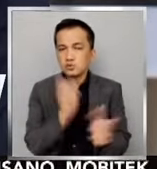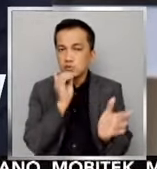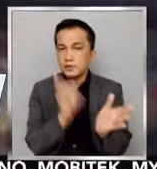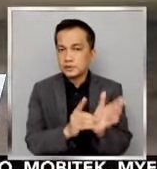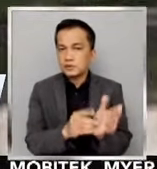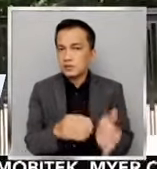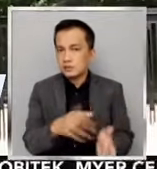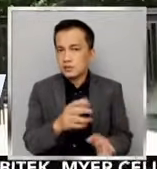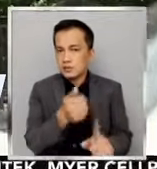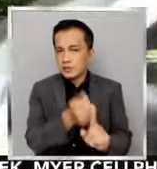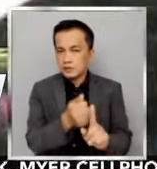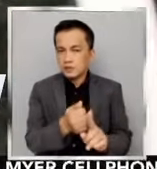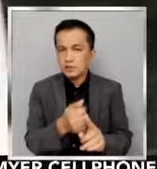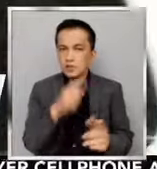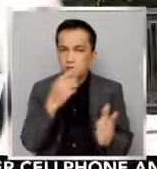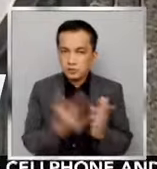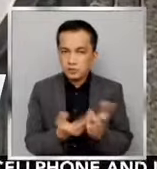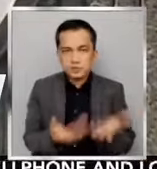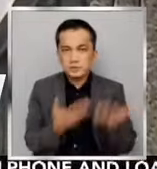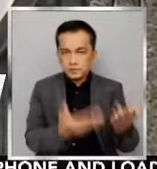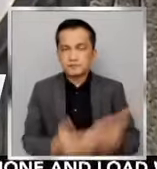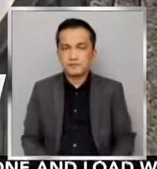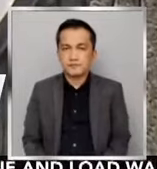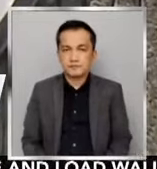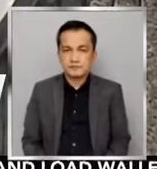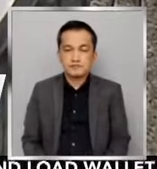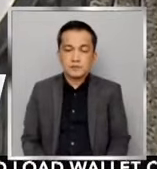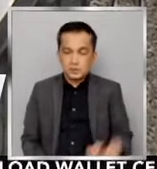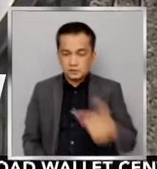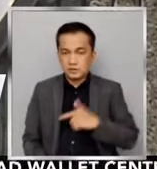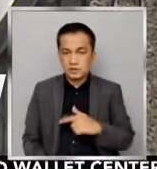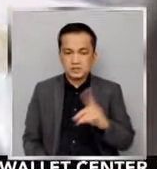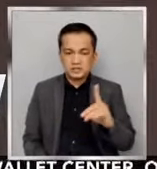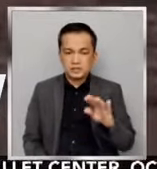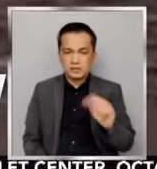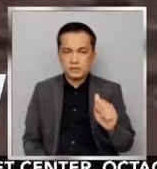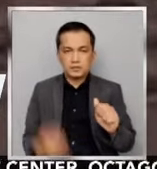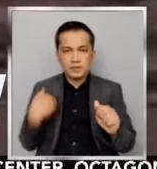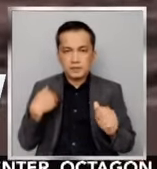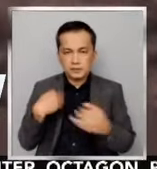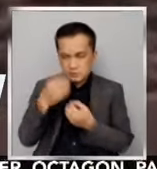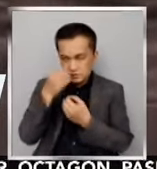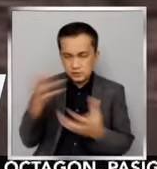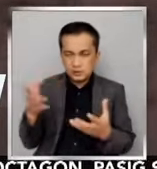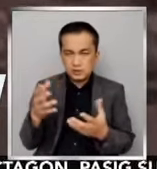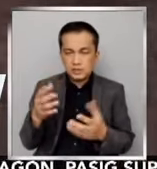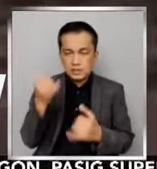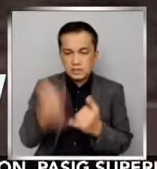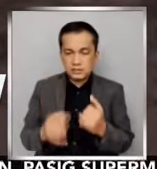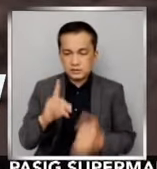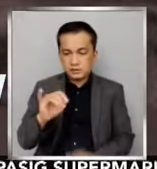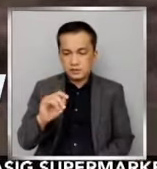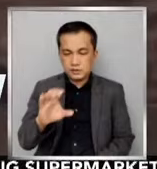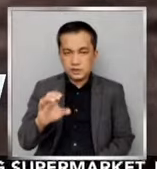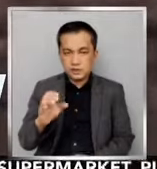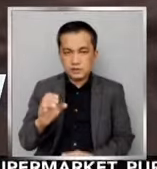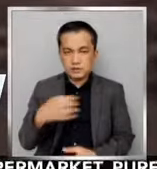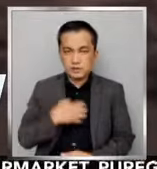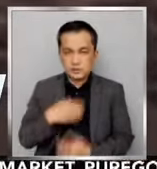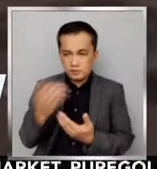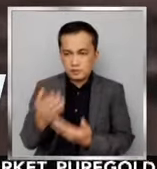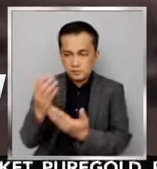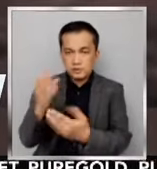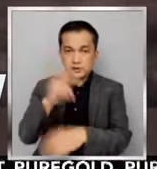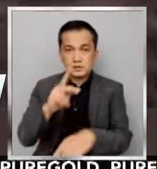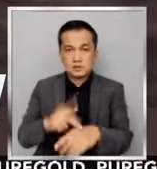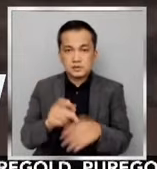we submitted. Wala pang bagong pahayag ang DFA. Ang huling diplomatic protest na naiahay ng bansa ay may kaugnayan